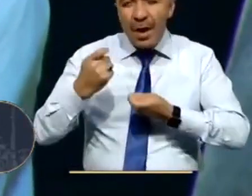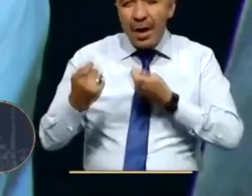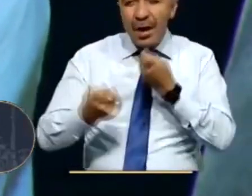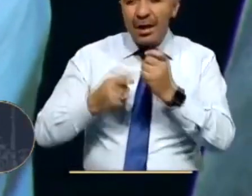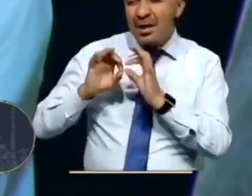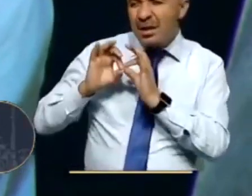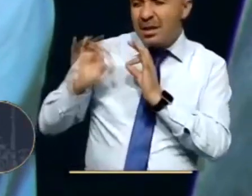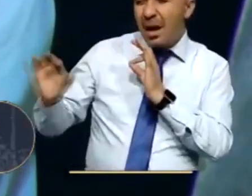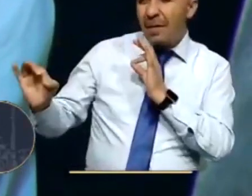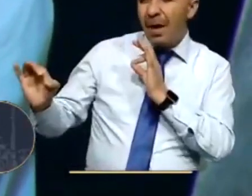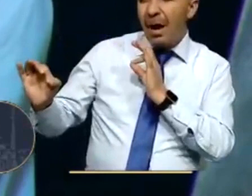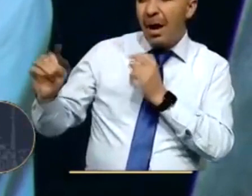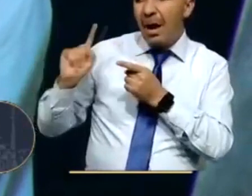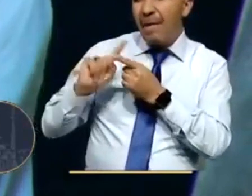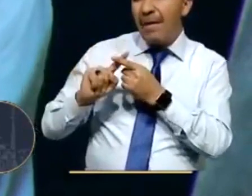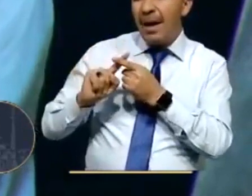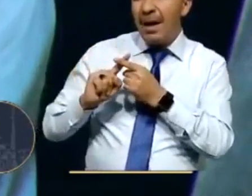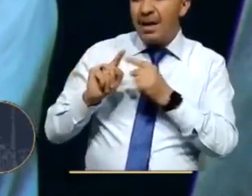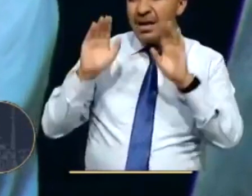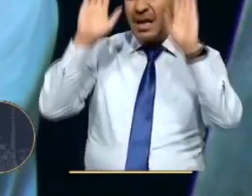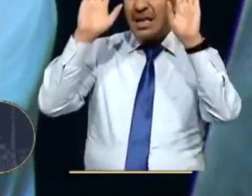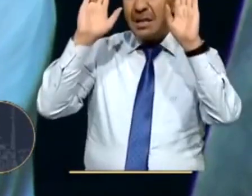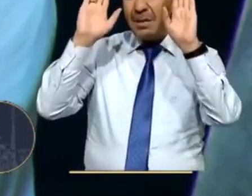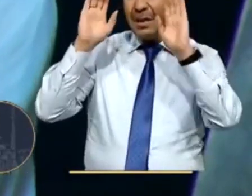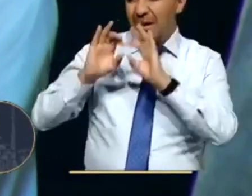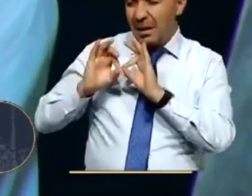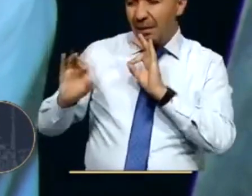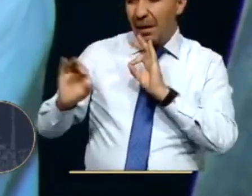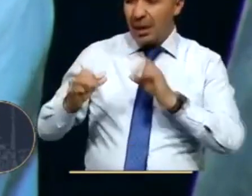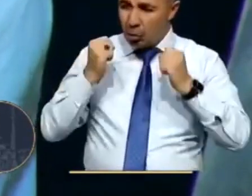ve teslimiyetle güçlendiği gündür.